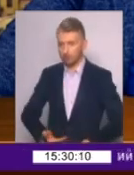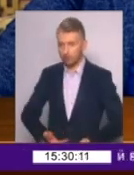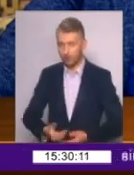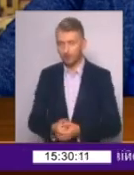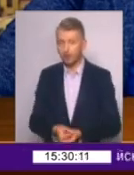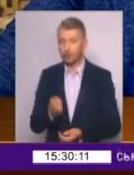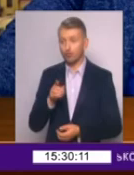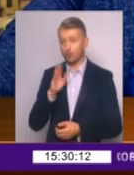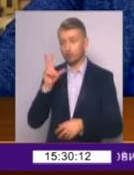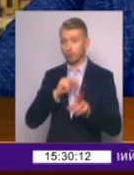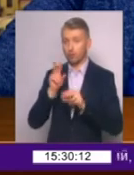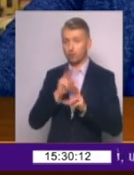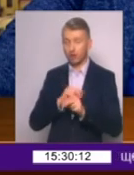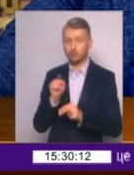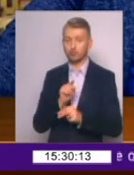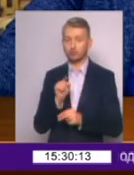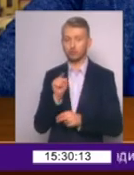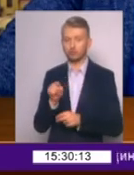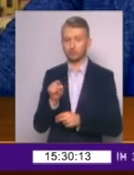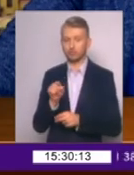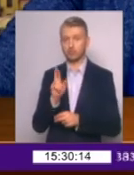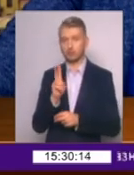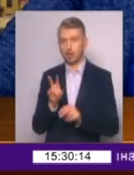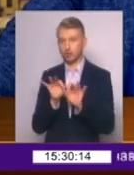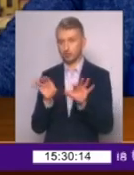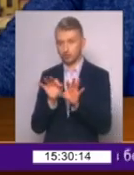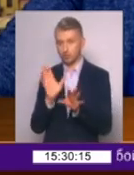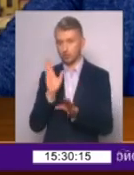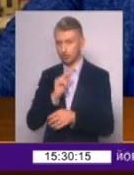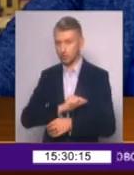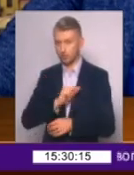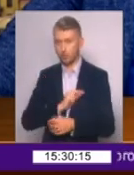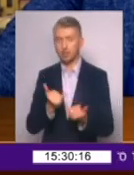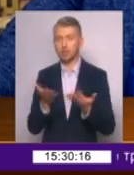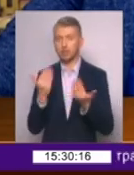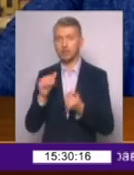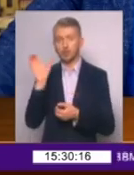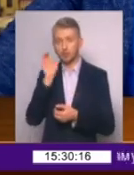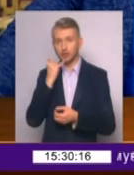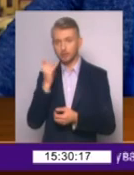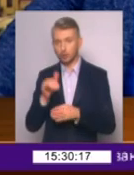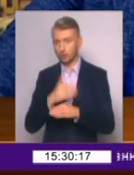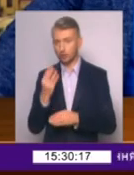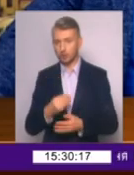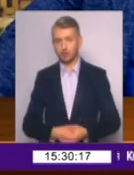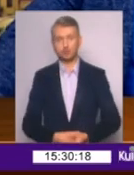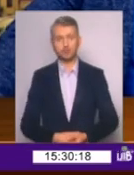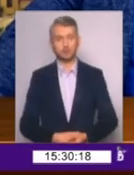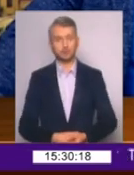Тому будемо сподіватися, що вона таким чином, як і описується, буде працювати. Зараз давайте слухати дзвінок. Добрий